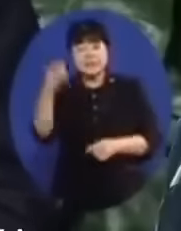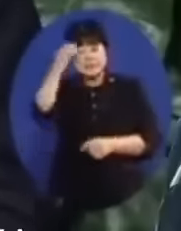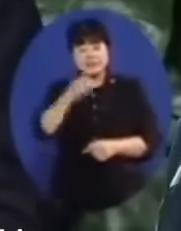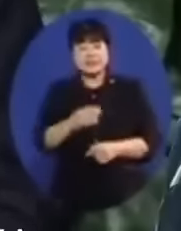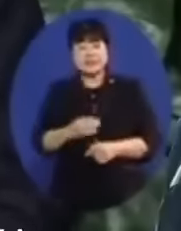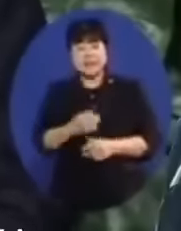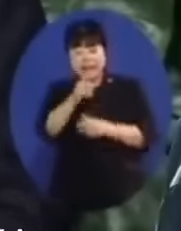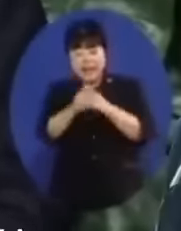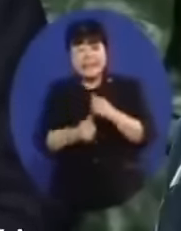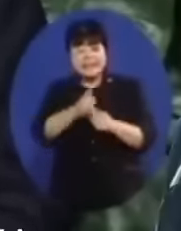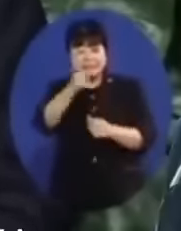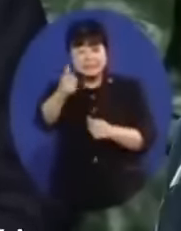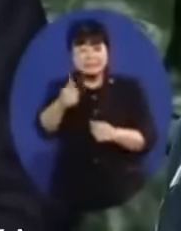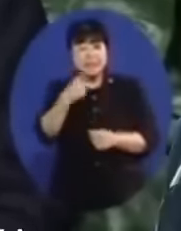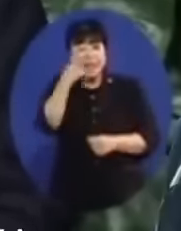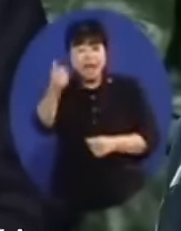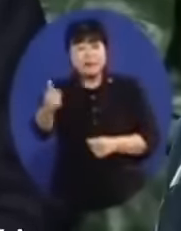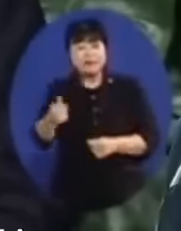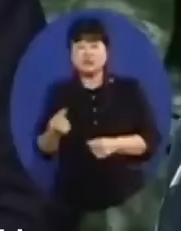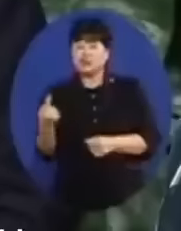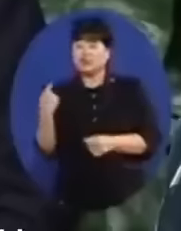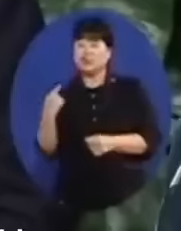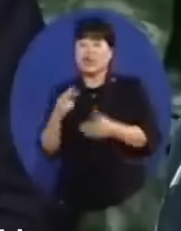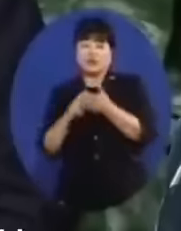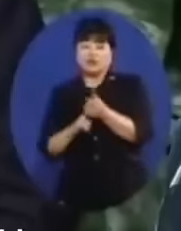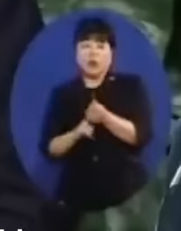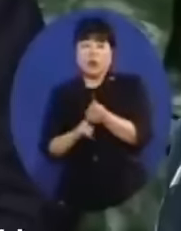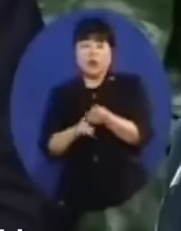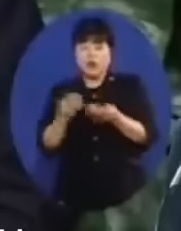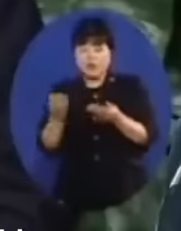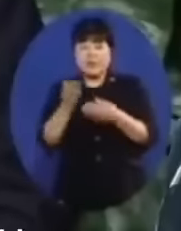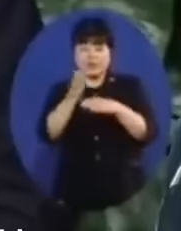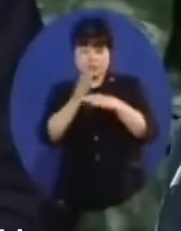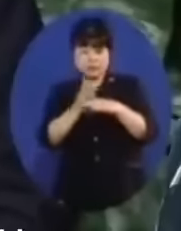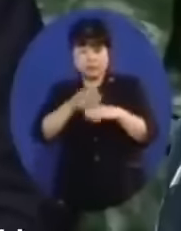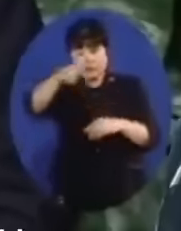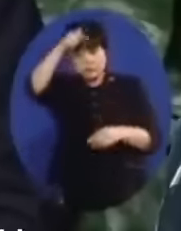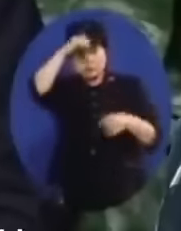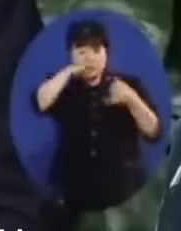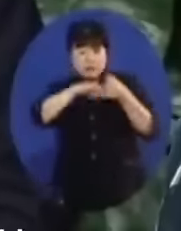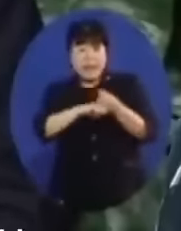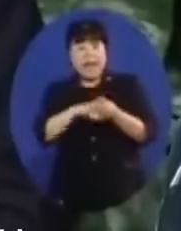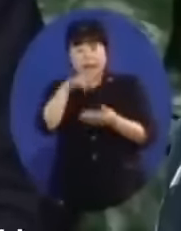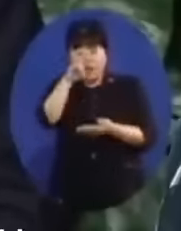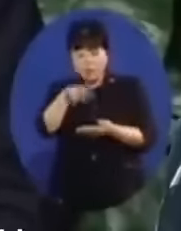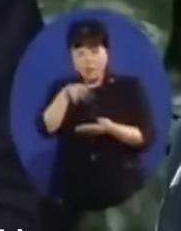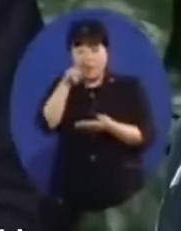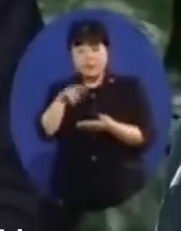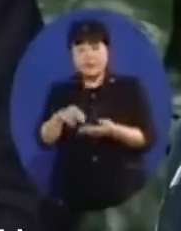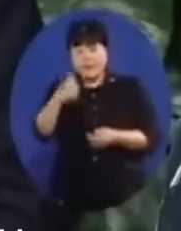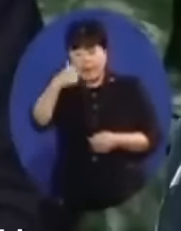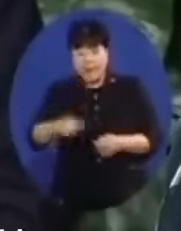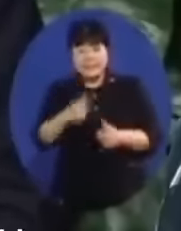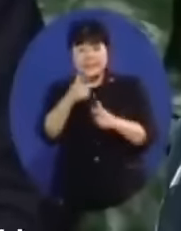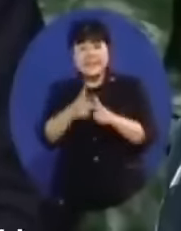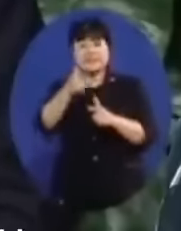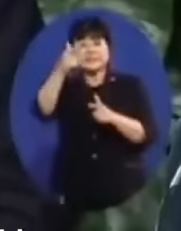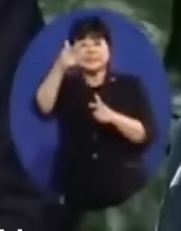하나님은 아버지 성부 뒤에서 숨어서 일을 했어요. 그래서 구약에서 보면 여러분 아들